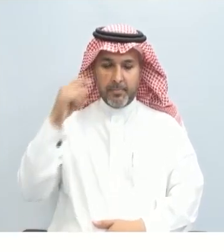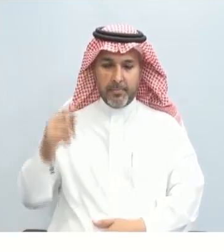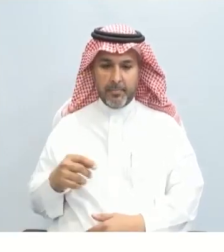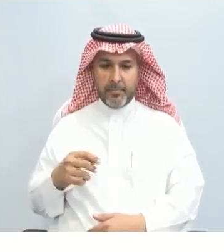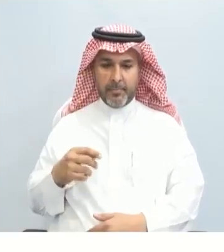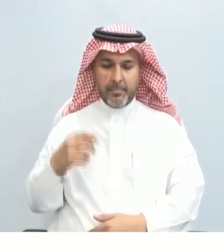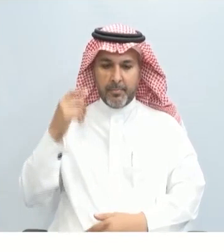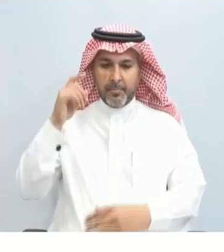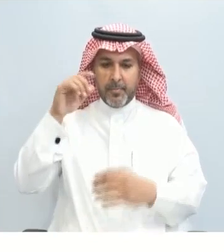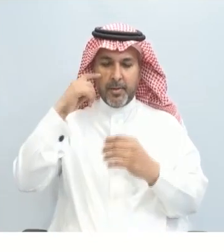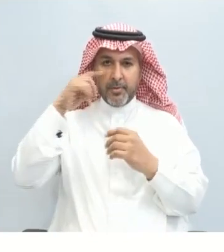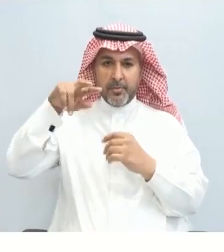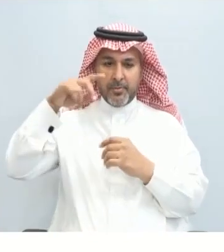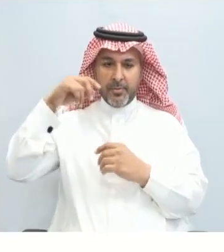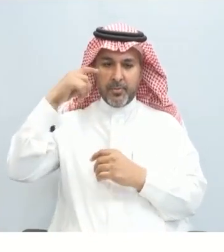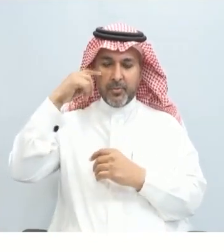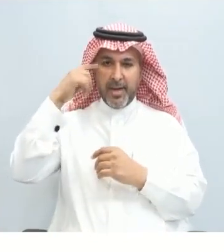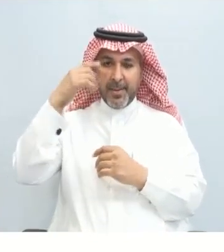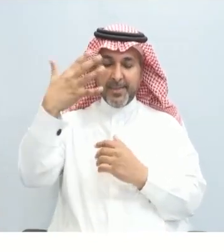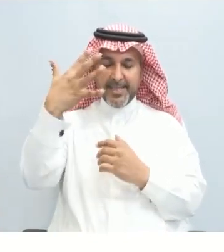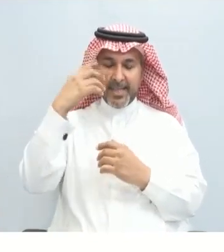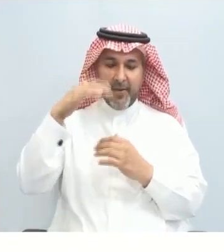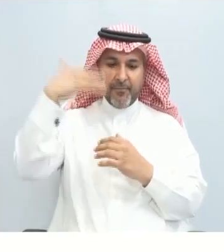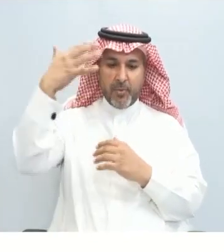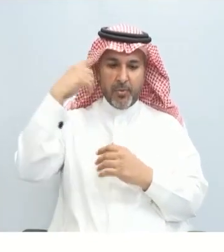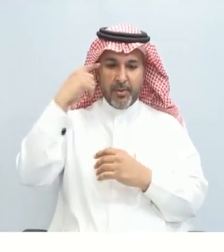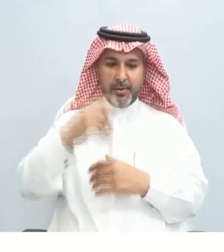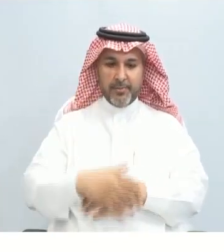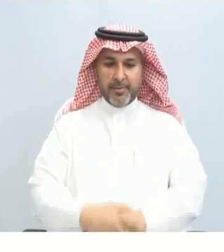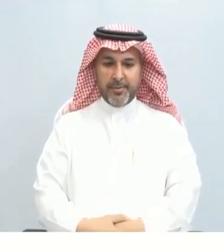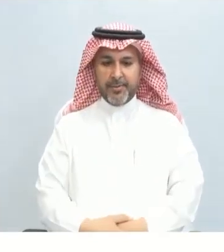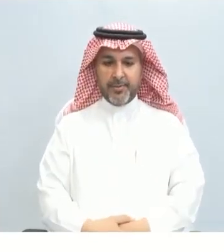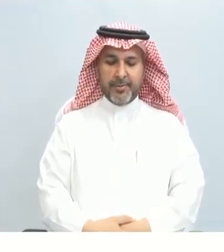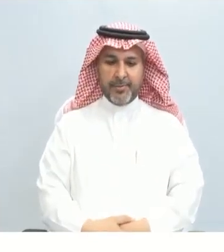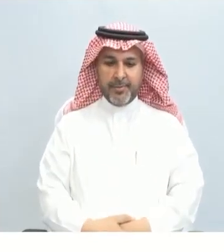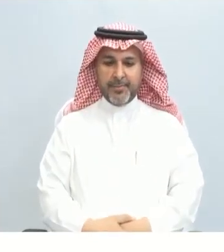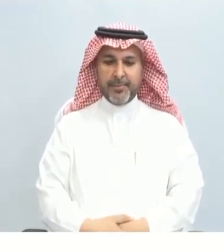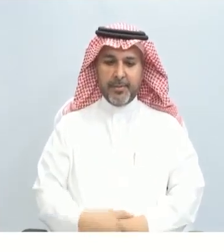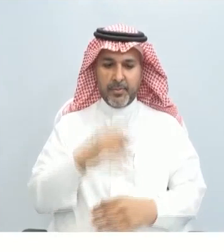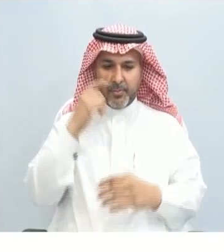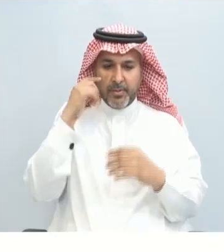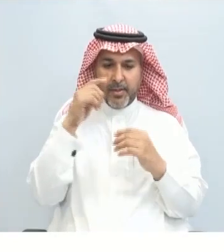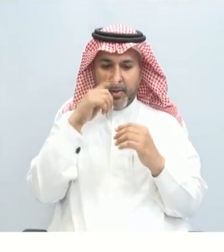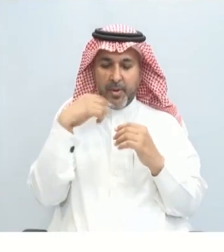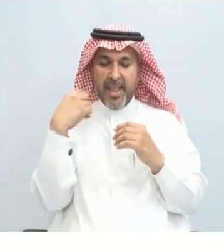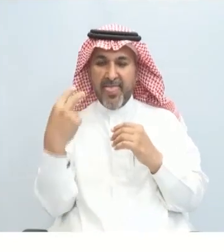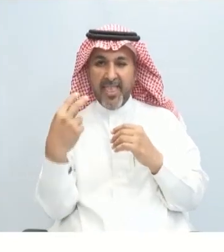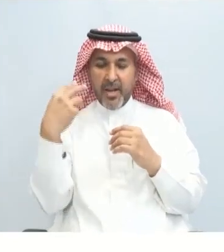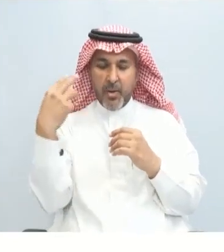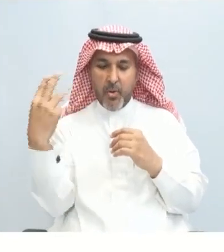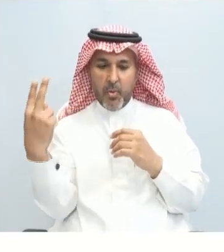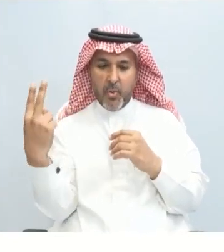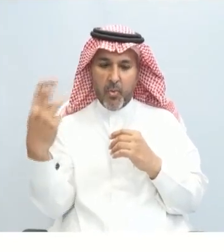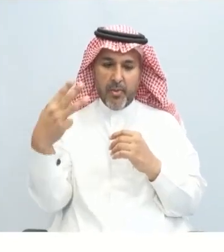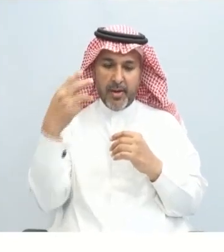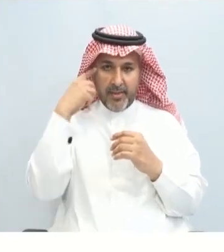الاول اكس اكس اس خ طبعا هنا حيكون هنا اكس اس خ وهنا حيكون 22 عشان